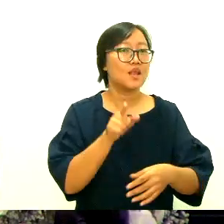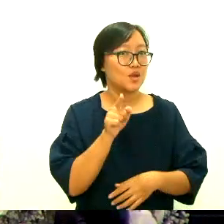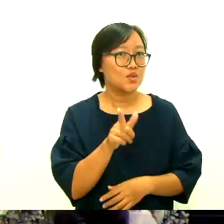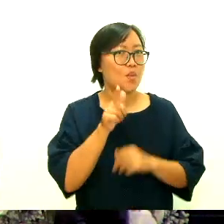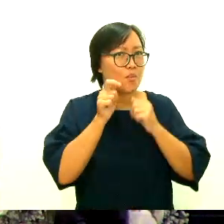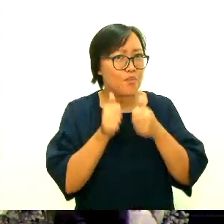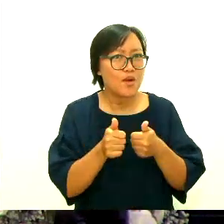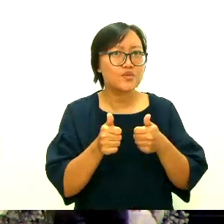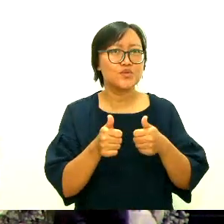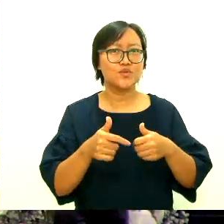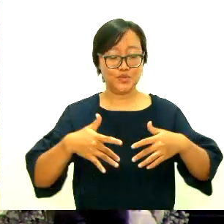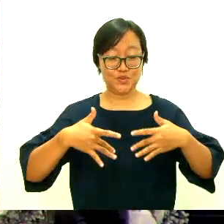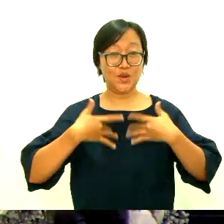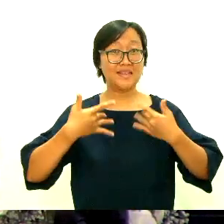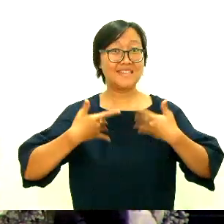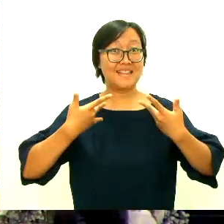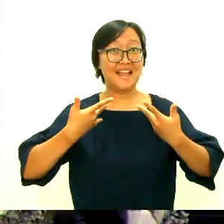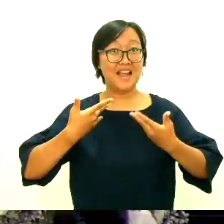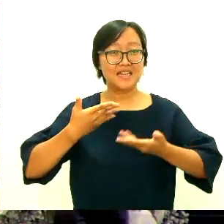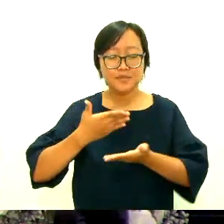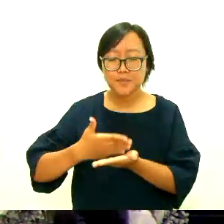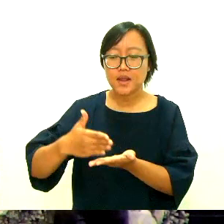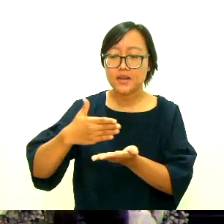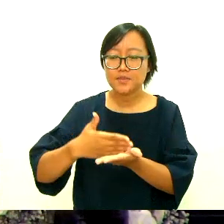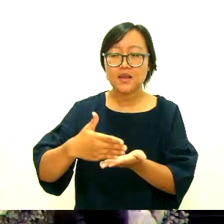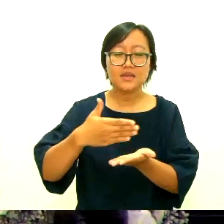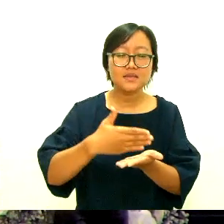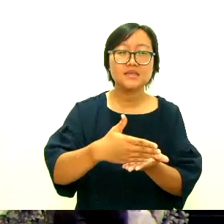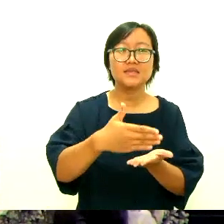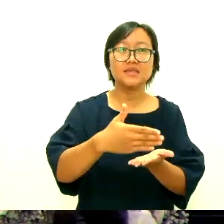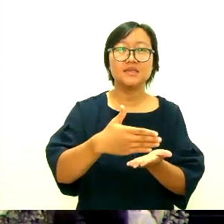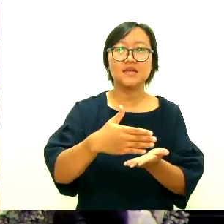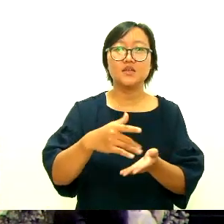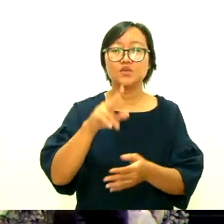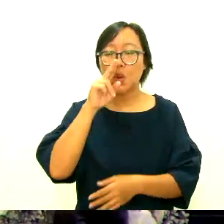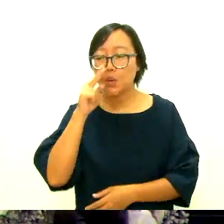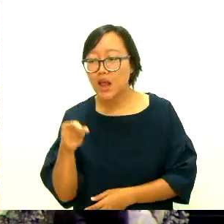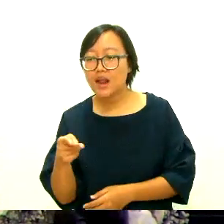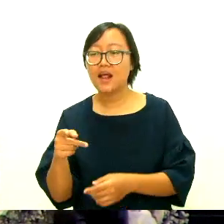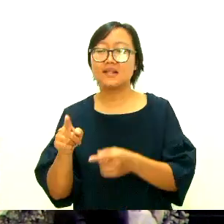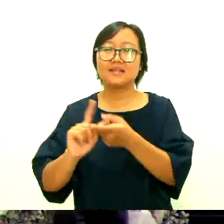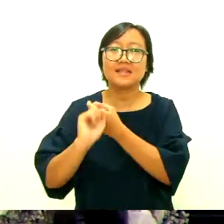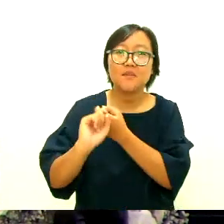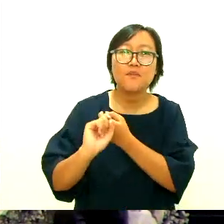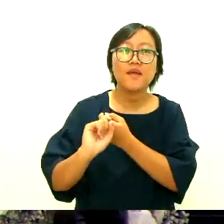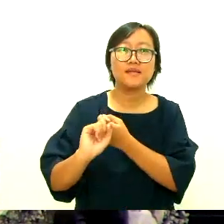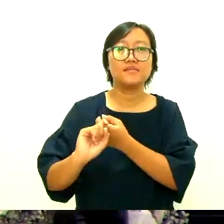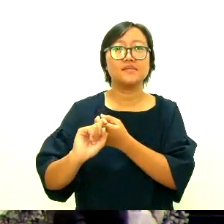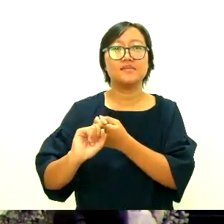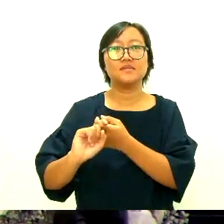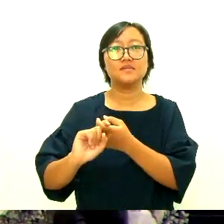diberikan kepada sesama saudara dan teman tapi baik juga ketika sukacita itu